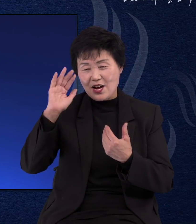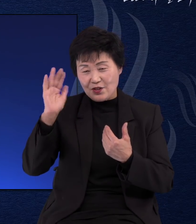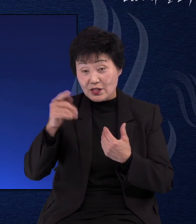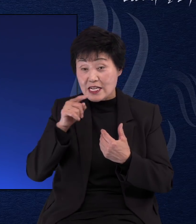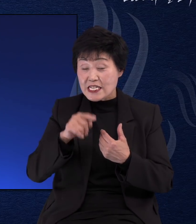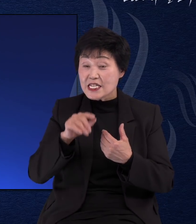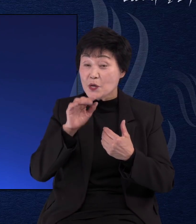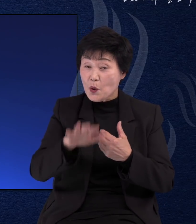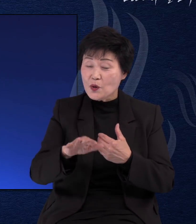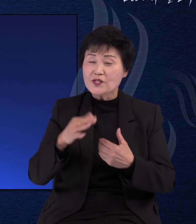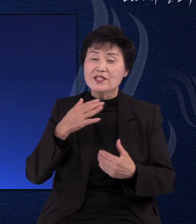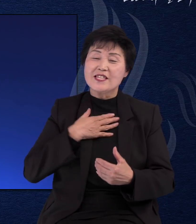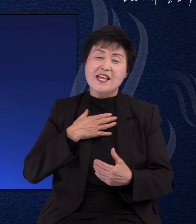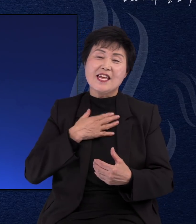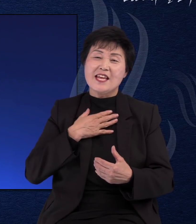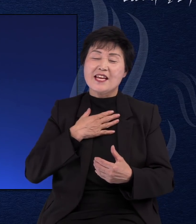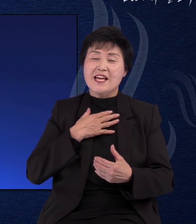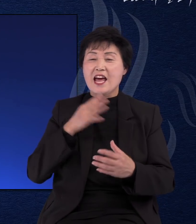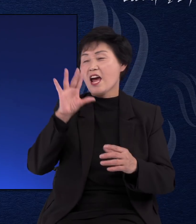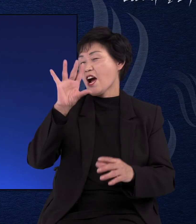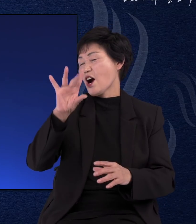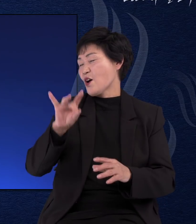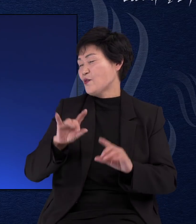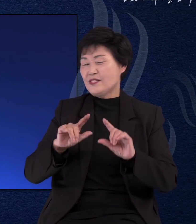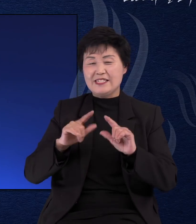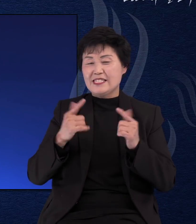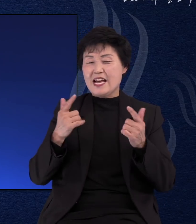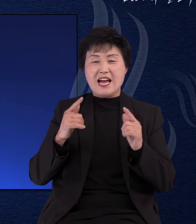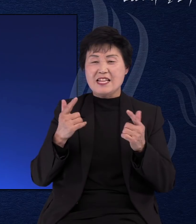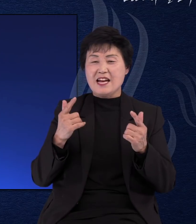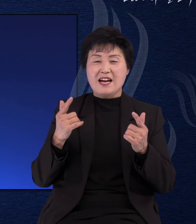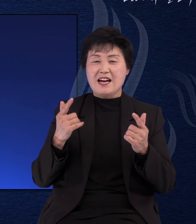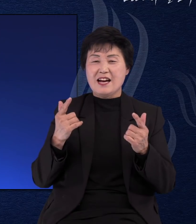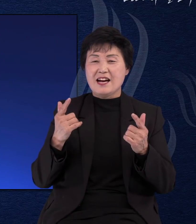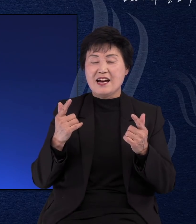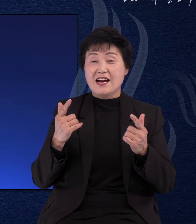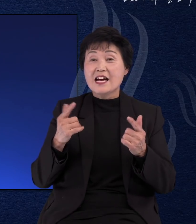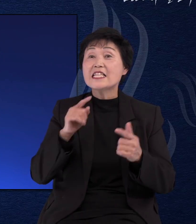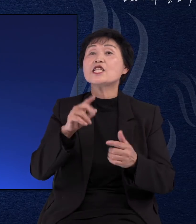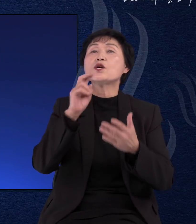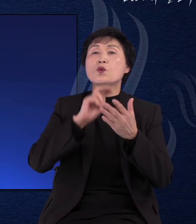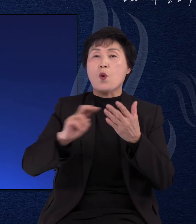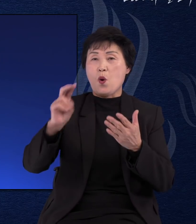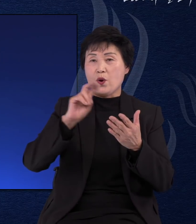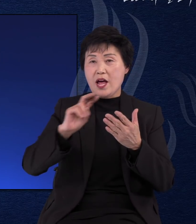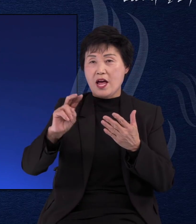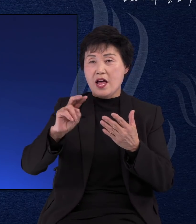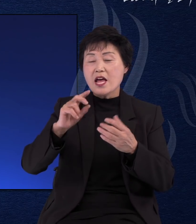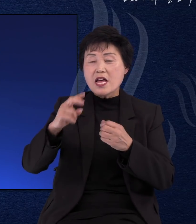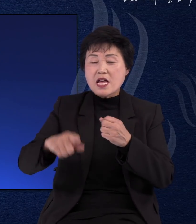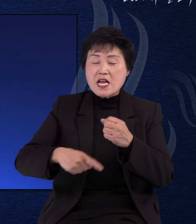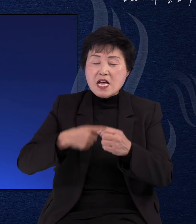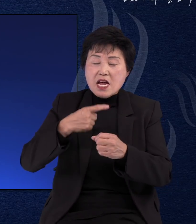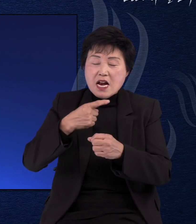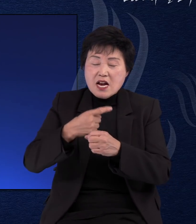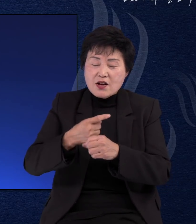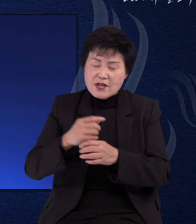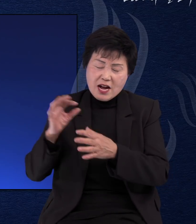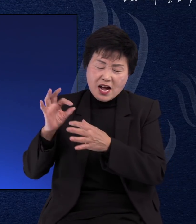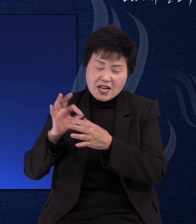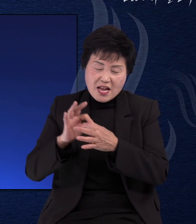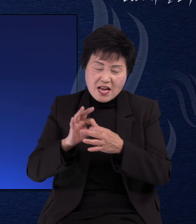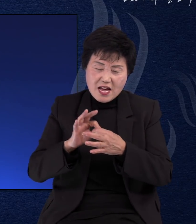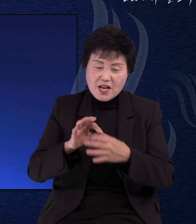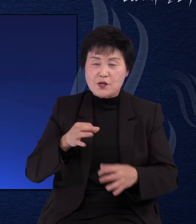이곳은 나에게 어울리지 않아. 이 노래를 1년 내내 부르는 겁니다. 찬송도 부르지